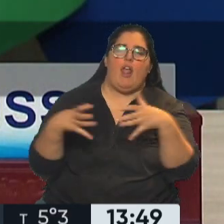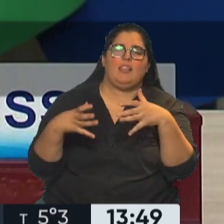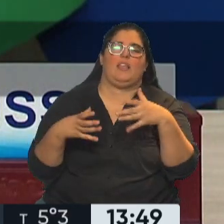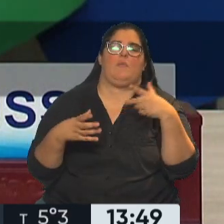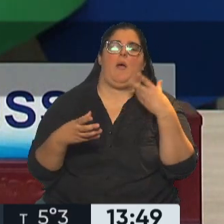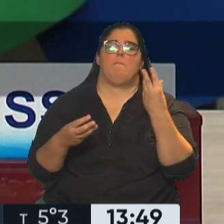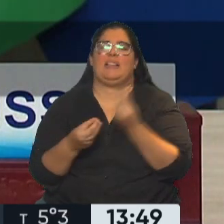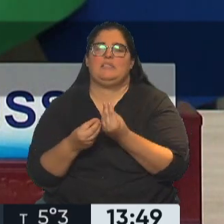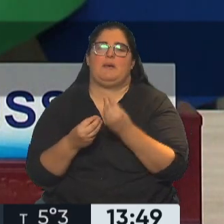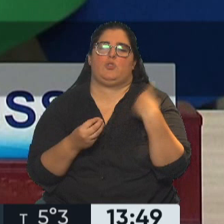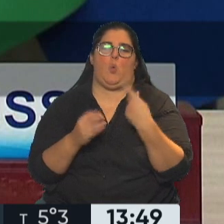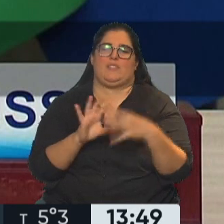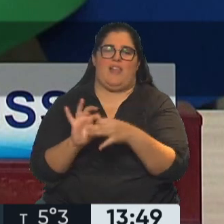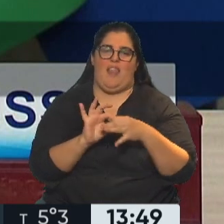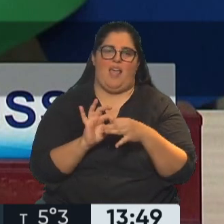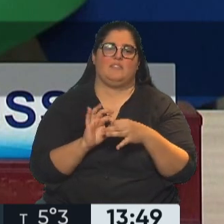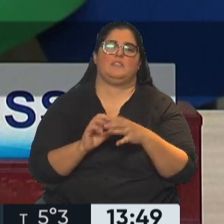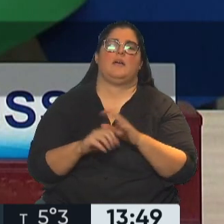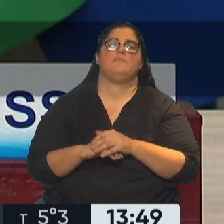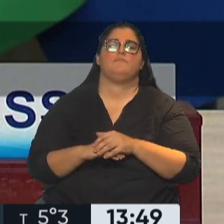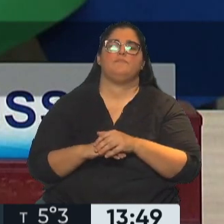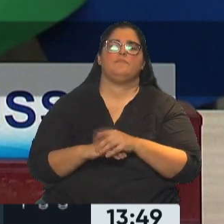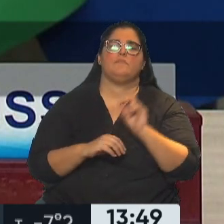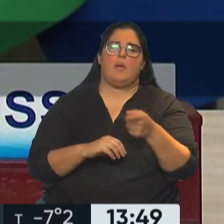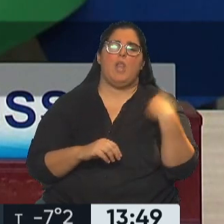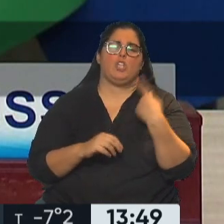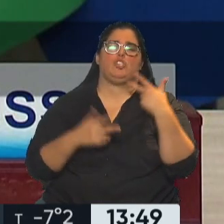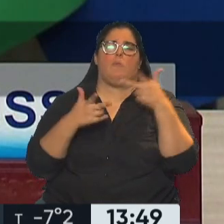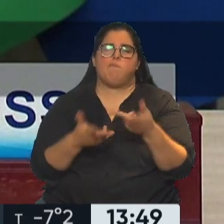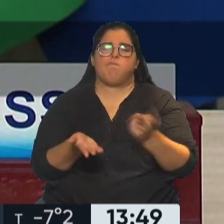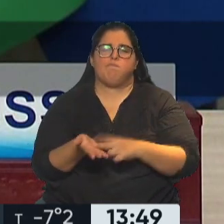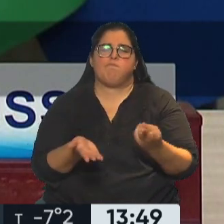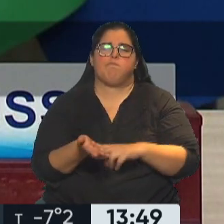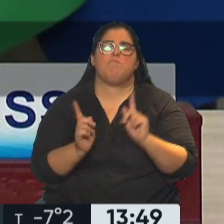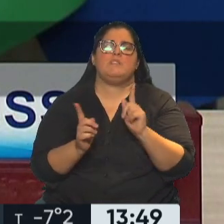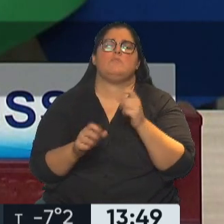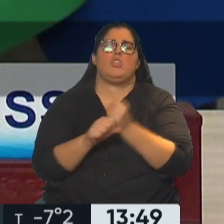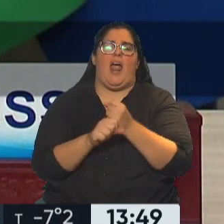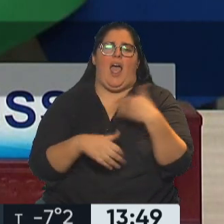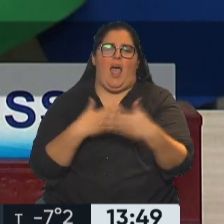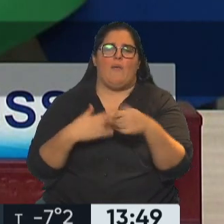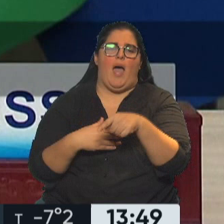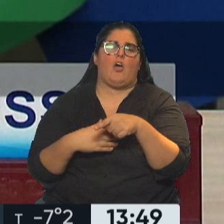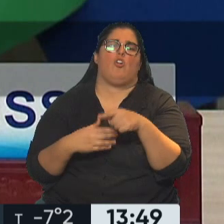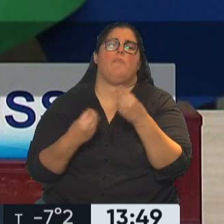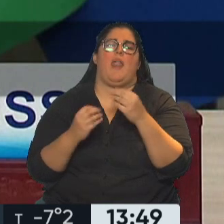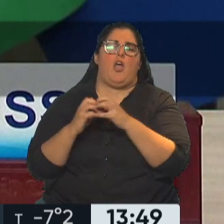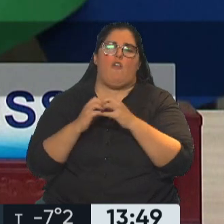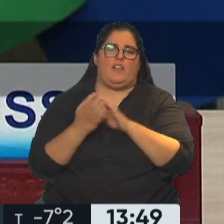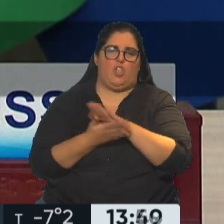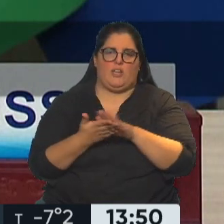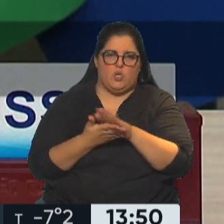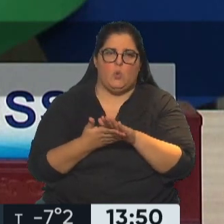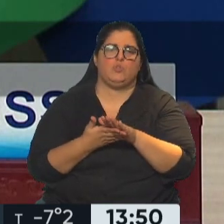нашего объединения. Мы не раз говорили, что лишь сообща можно решать такие задачи, как урегулирование конфликтов,